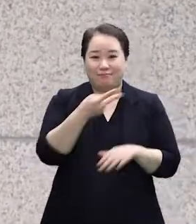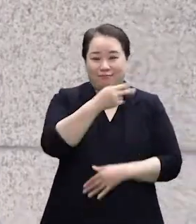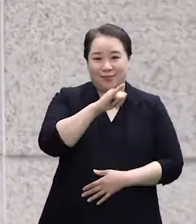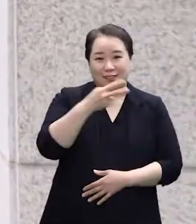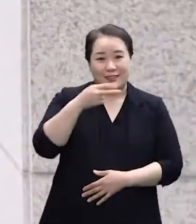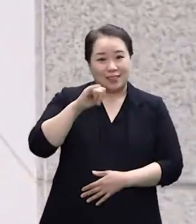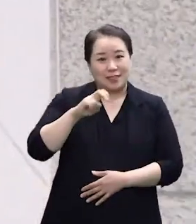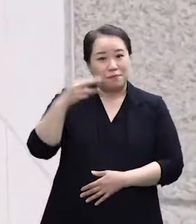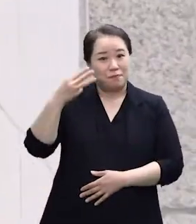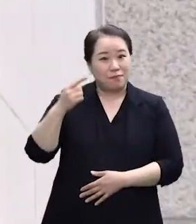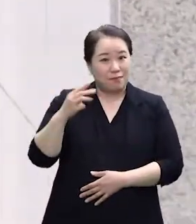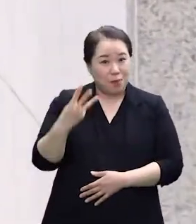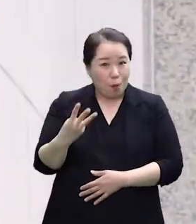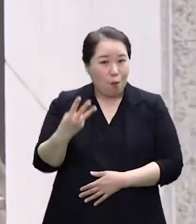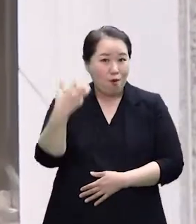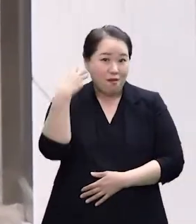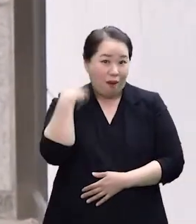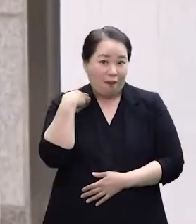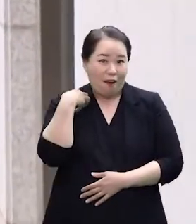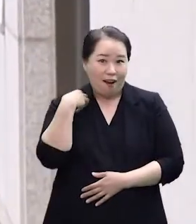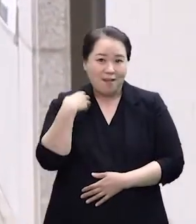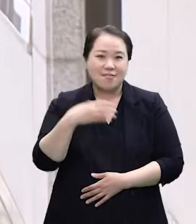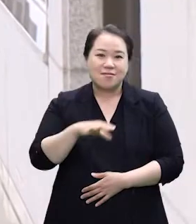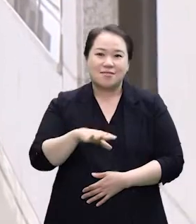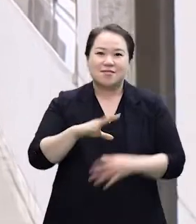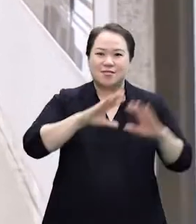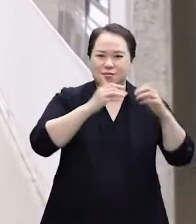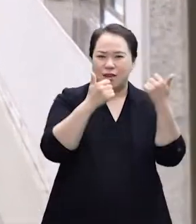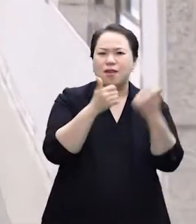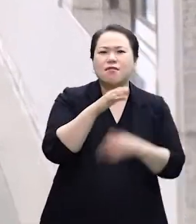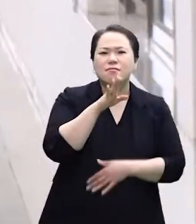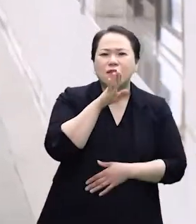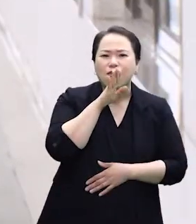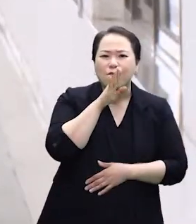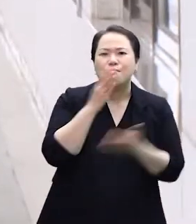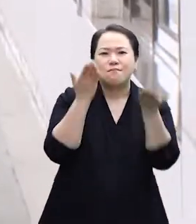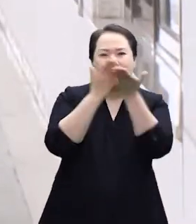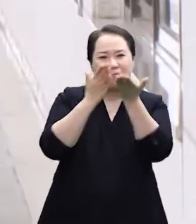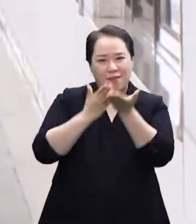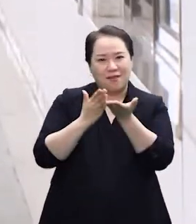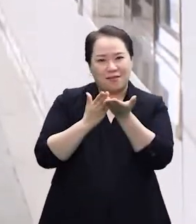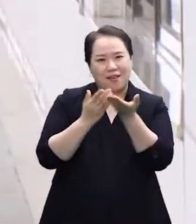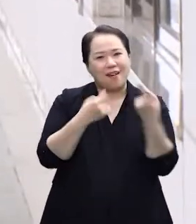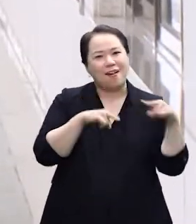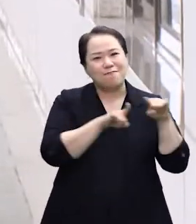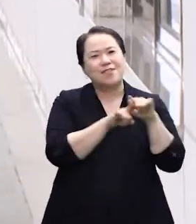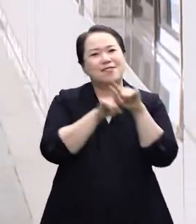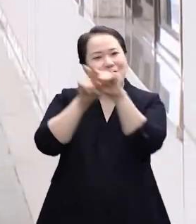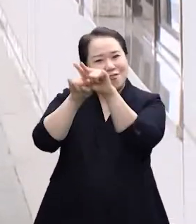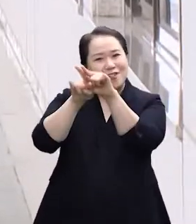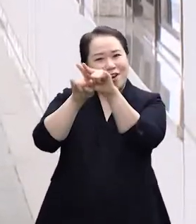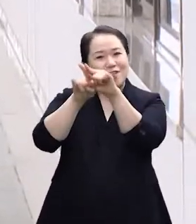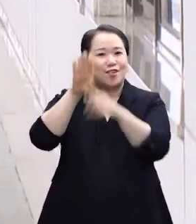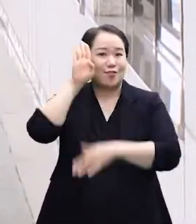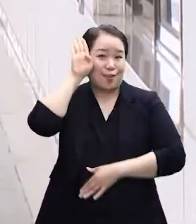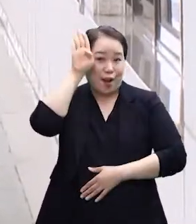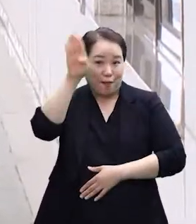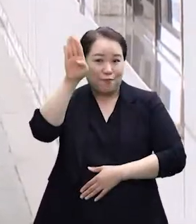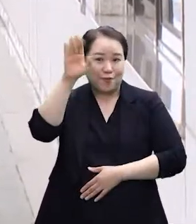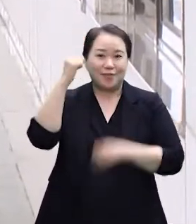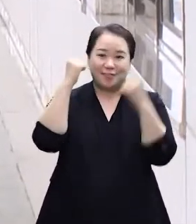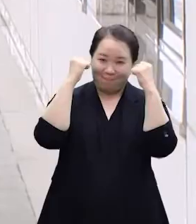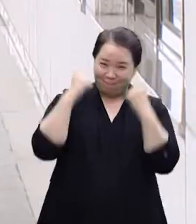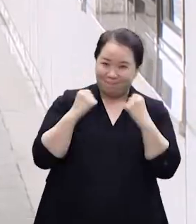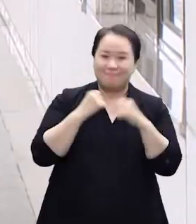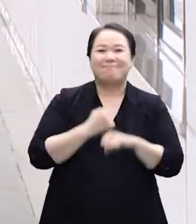디딤돌 역할로 의회다운 의회를 만들겠다는 제10대 후반기 경기도의회. 새로운 의장단과 함께 성장할 경기도의회의